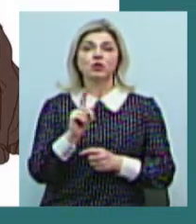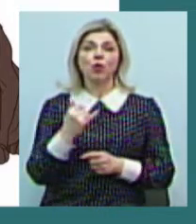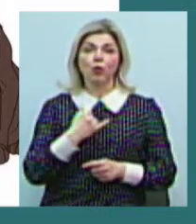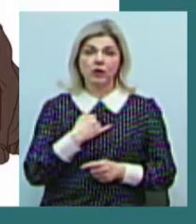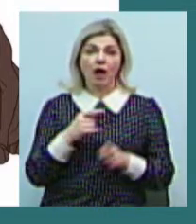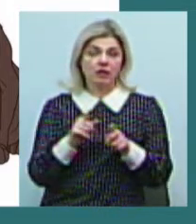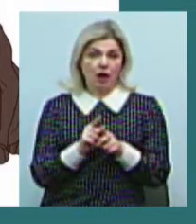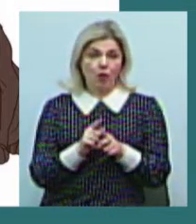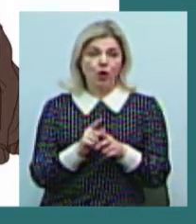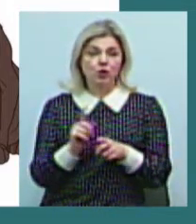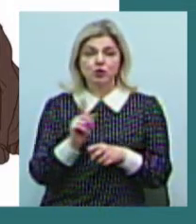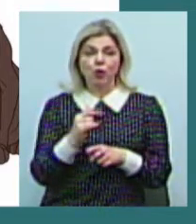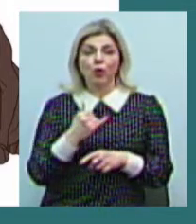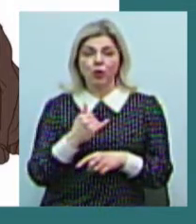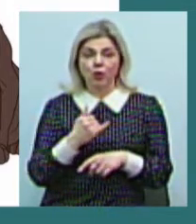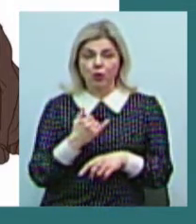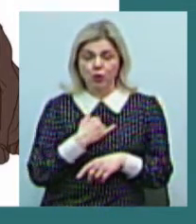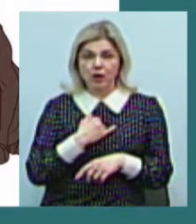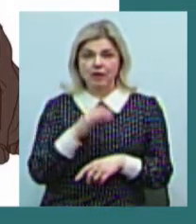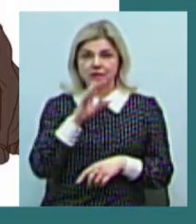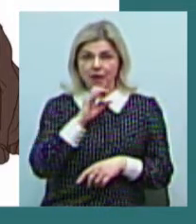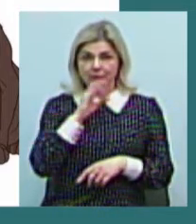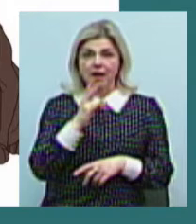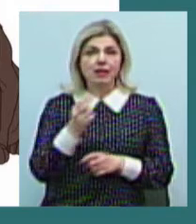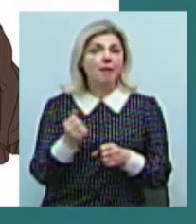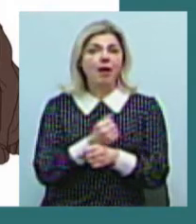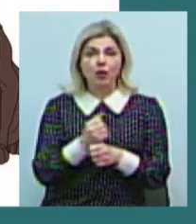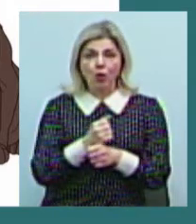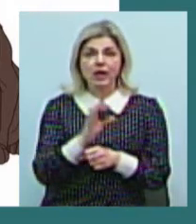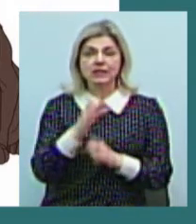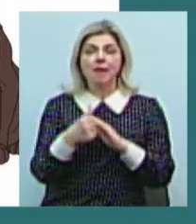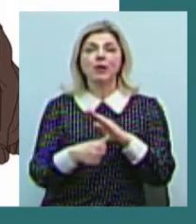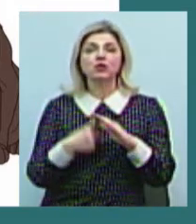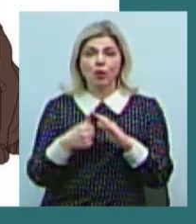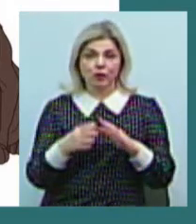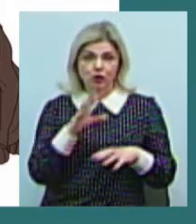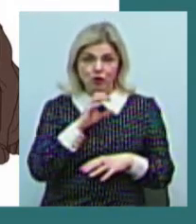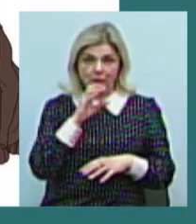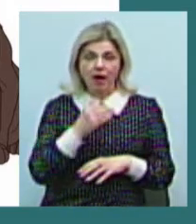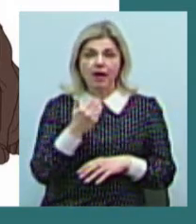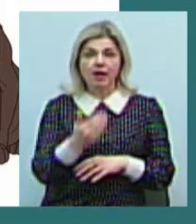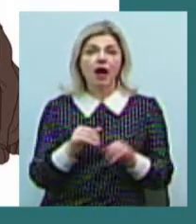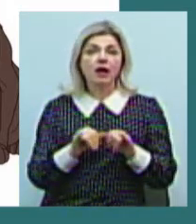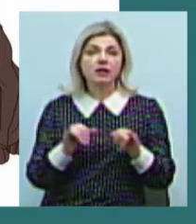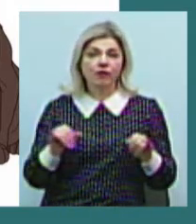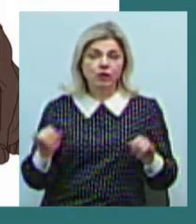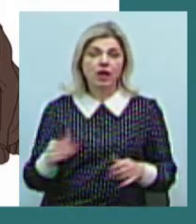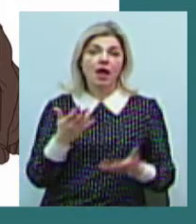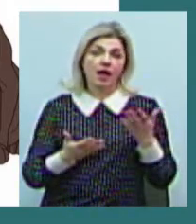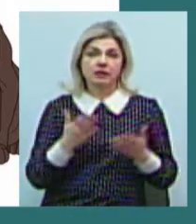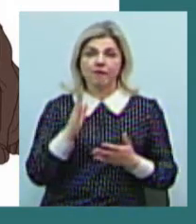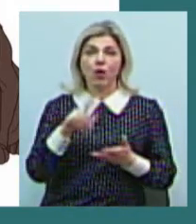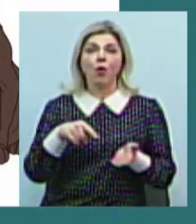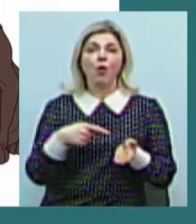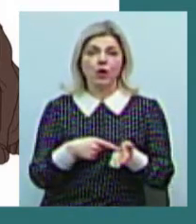такое ощущение, что у нас собак не боролись с бездомными собаками, их разводили. У нас в городе